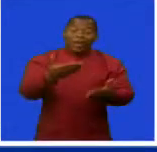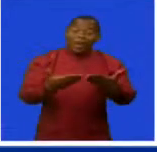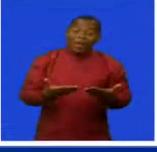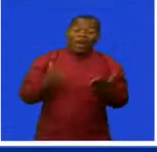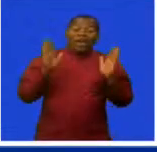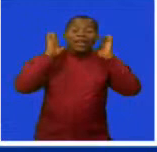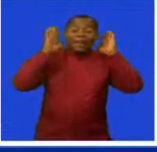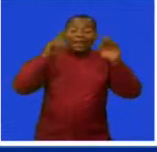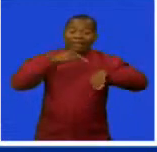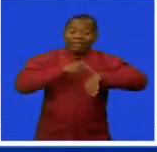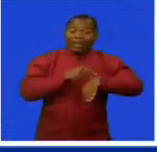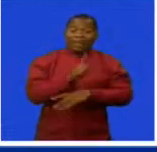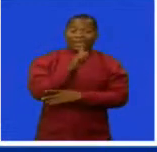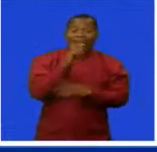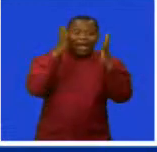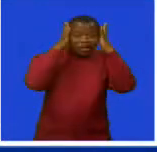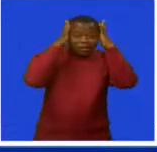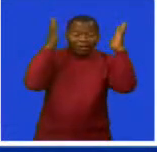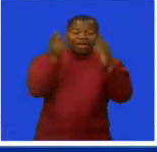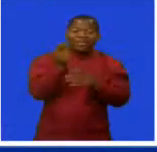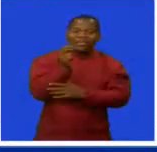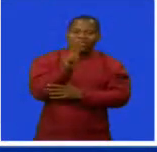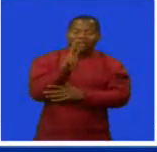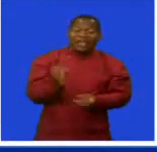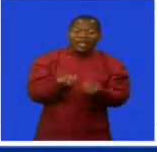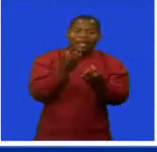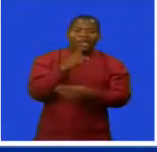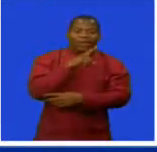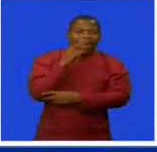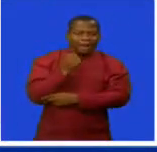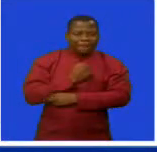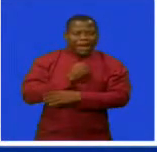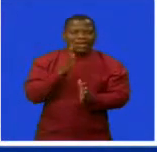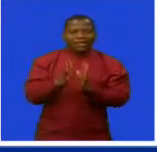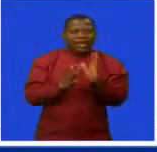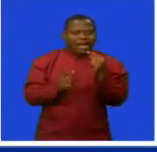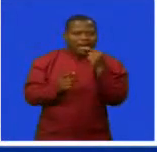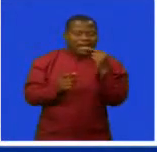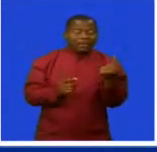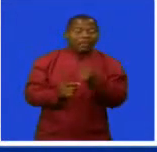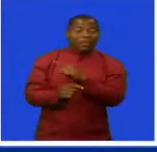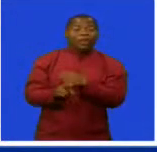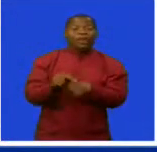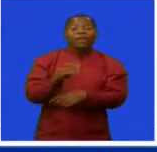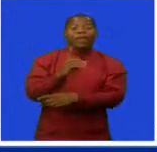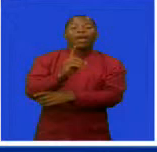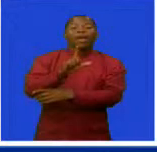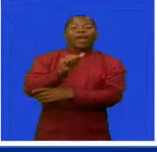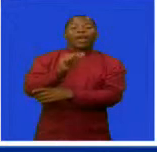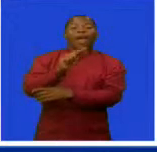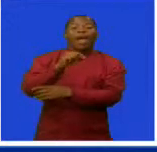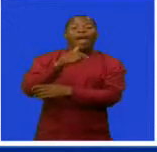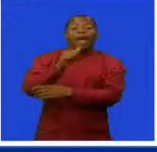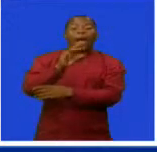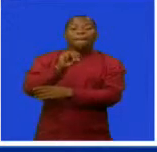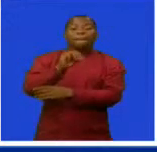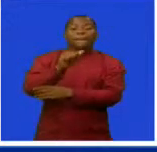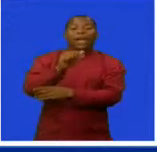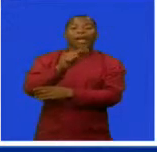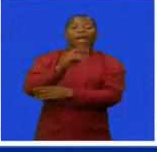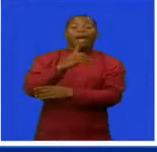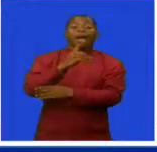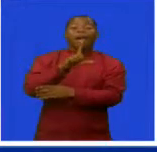Sikuvusele ngwanelo muhle sikwemukele Tindzabeni tensimbi ekuqala kuso sibuko semaswati. Ibito lami nginginelisi wendla ngamandla